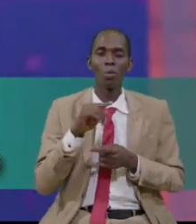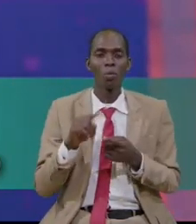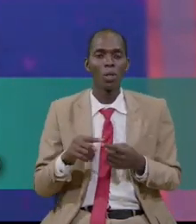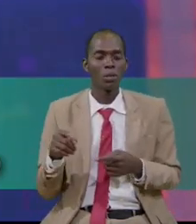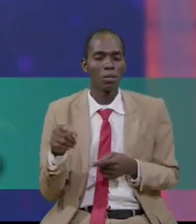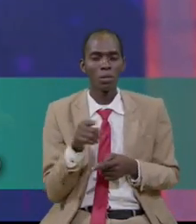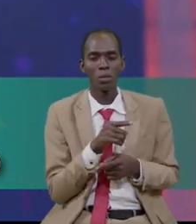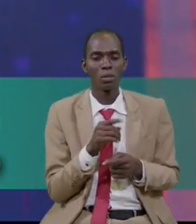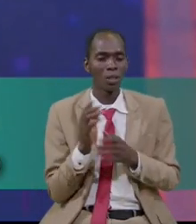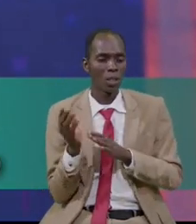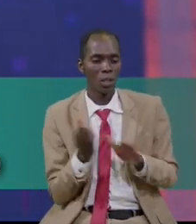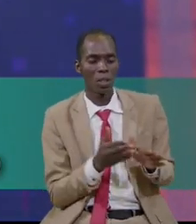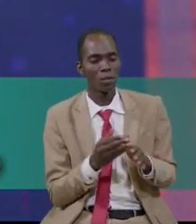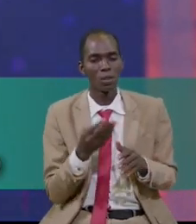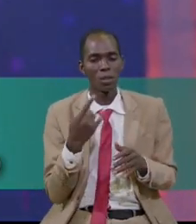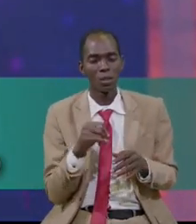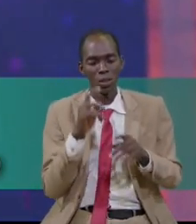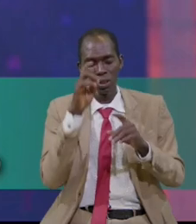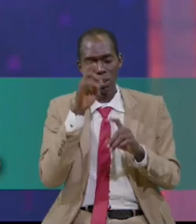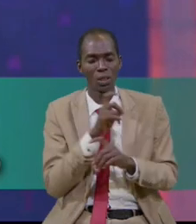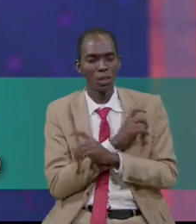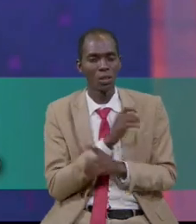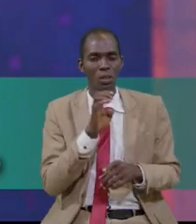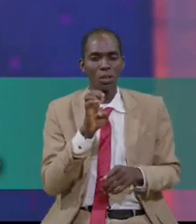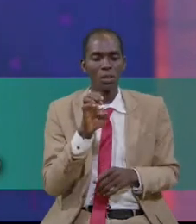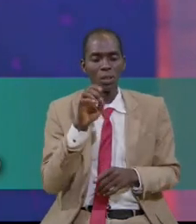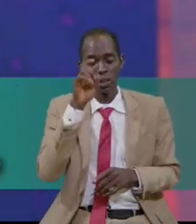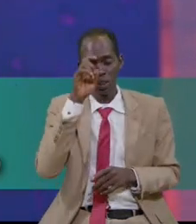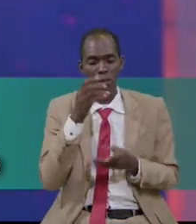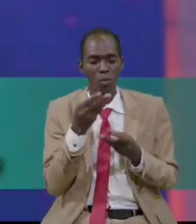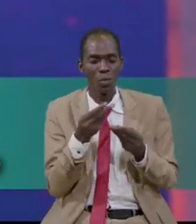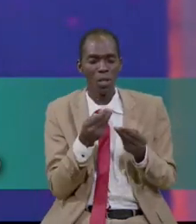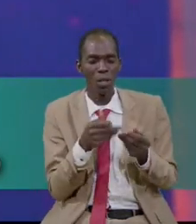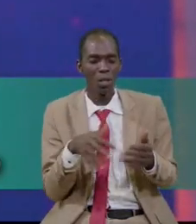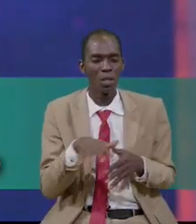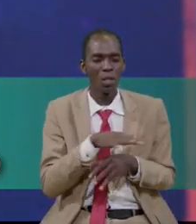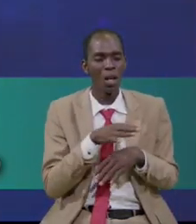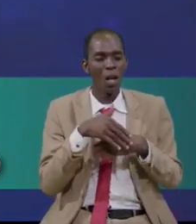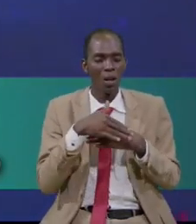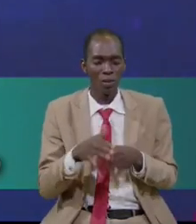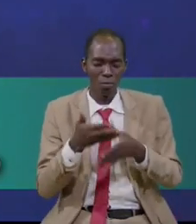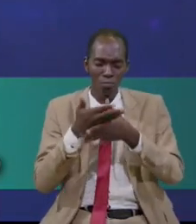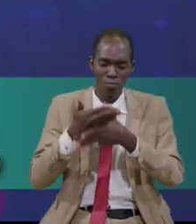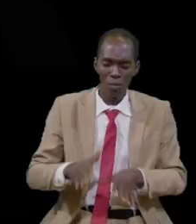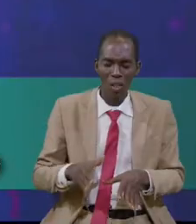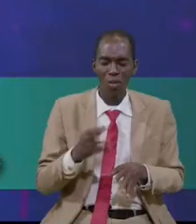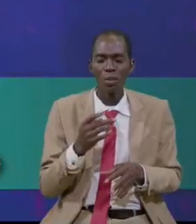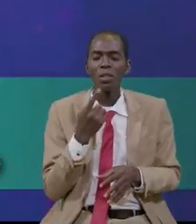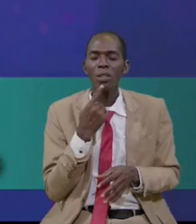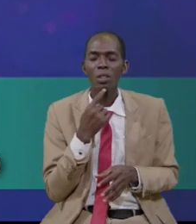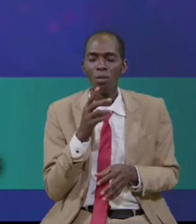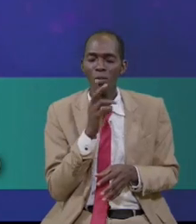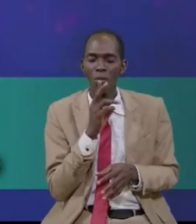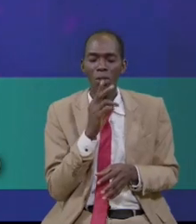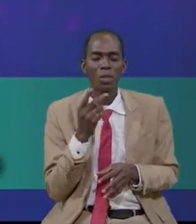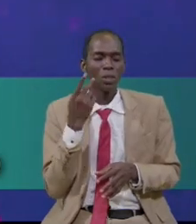sont éloignés après avoir chanté, après que la mer Rouge a été divisée, de même à part du